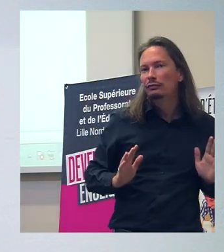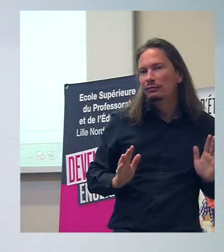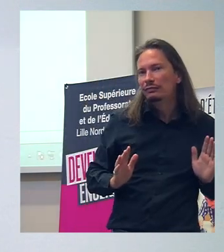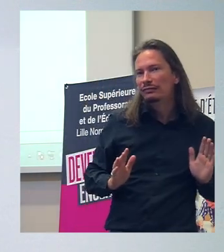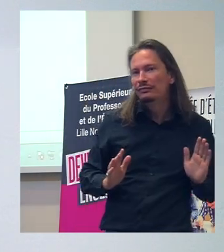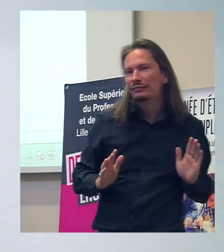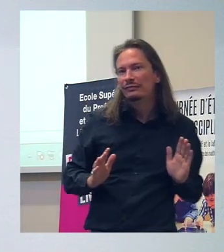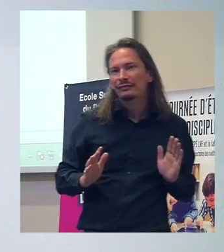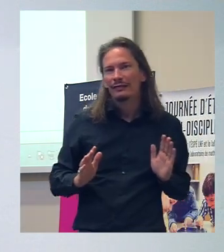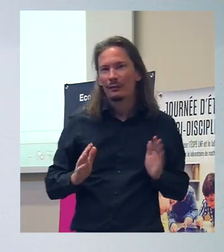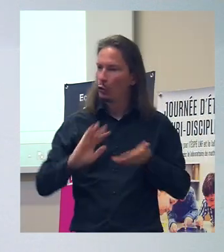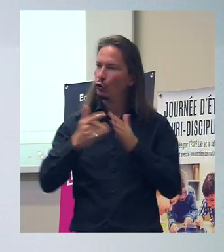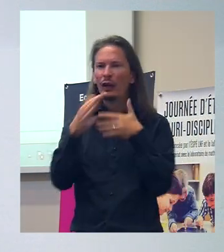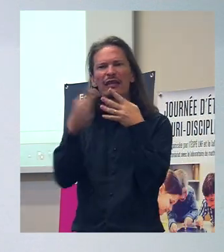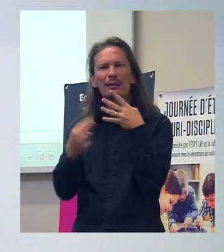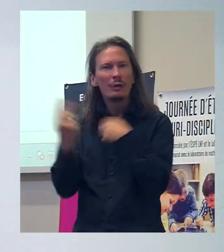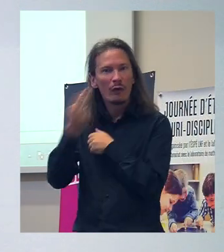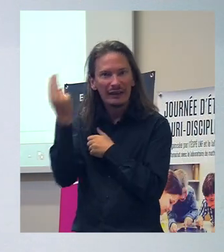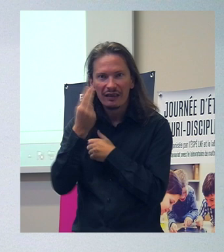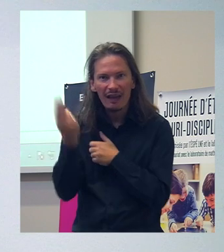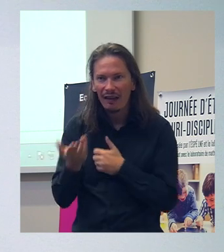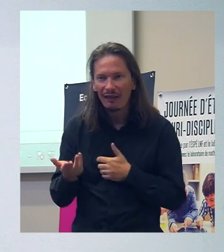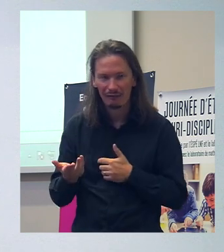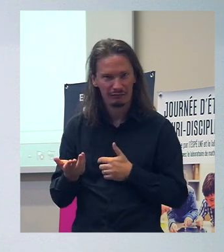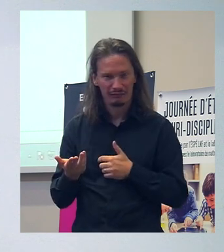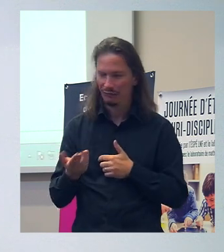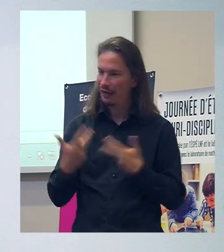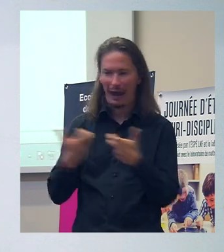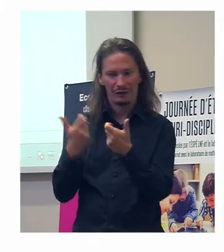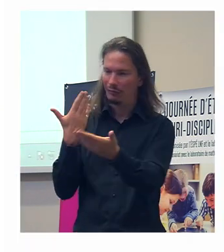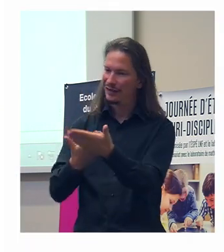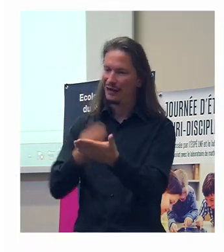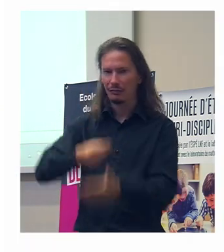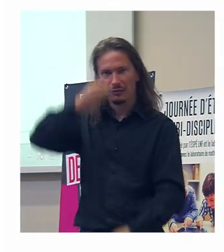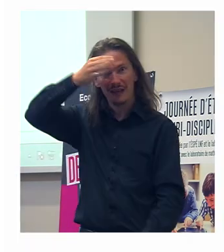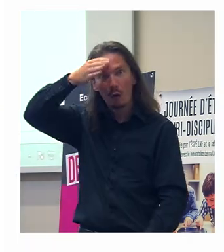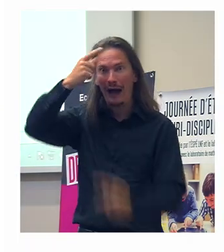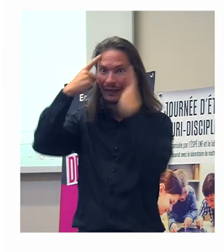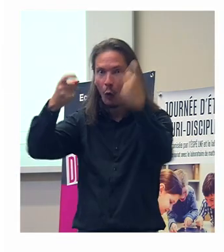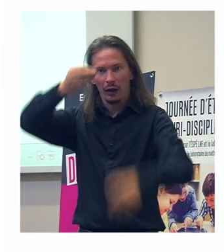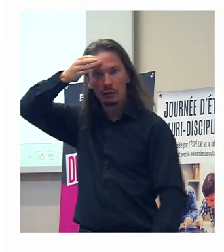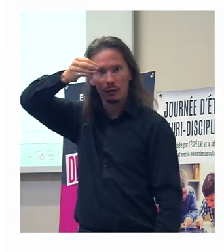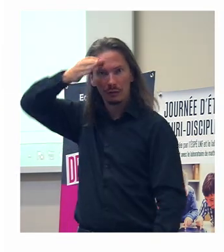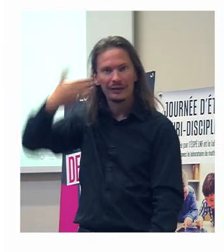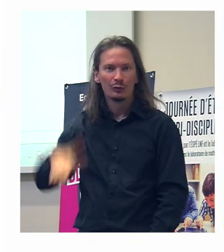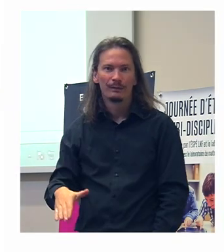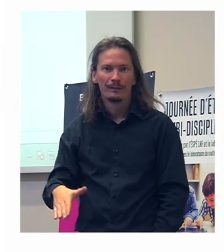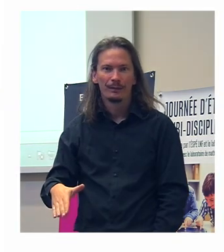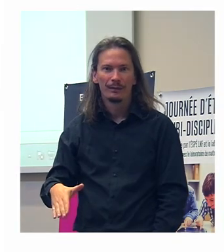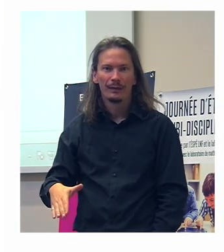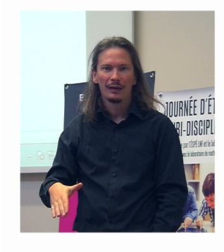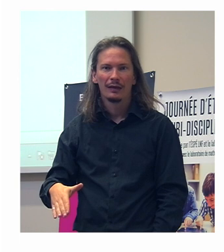les disciplines universitaires sont des exemples de savoir théorique. Et tous